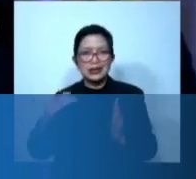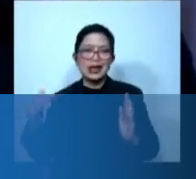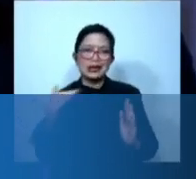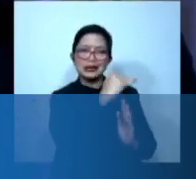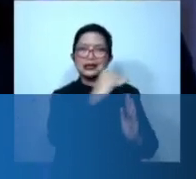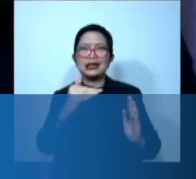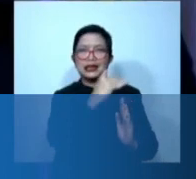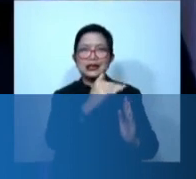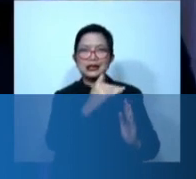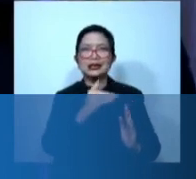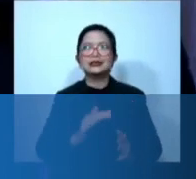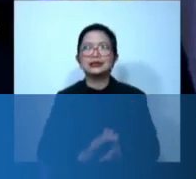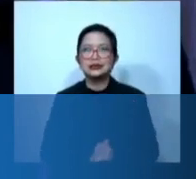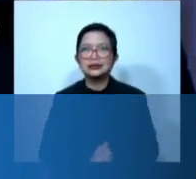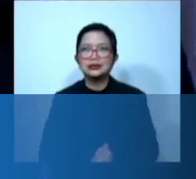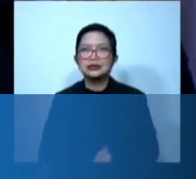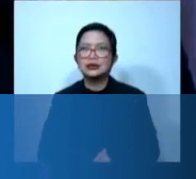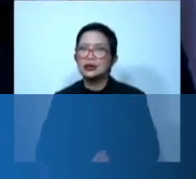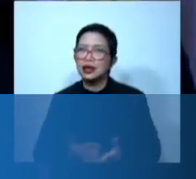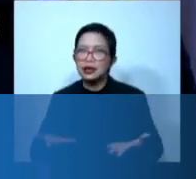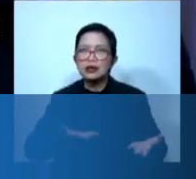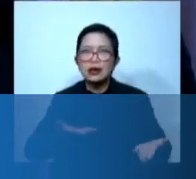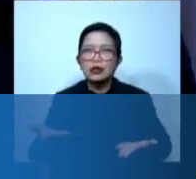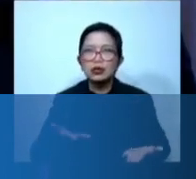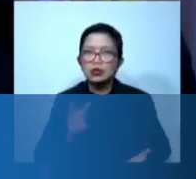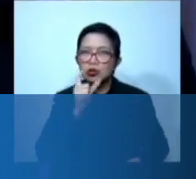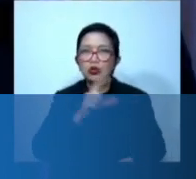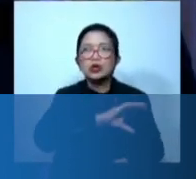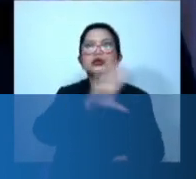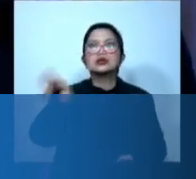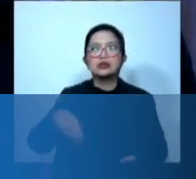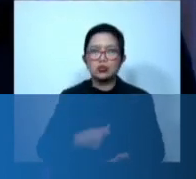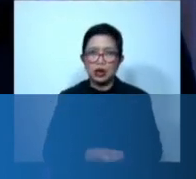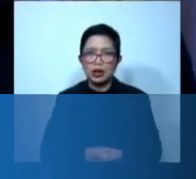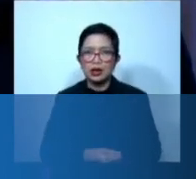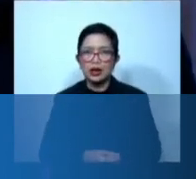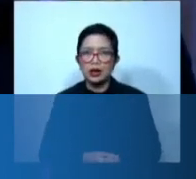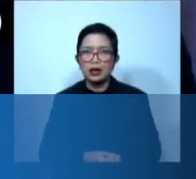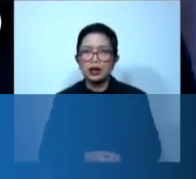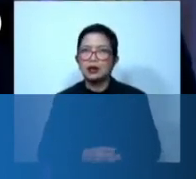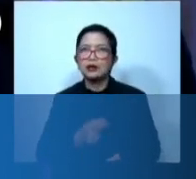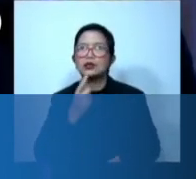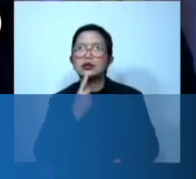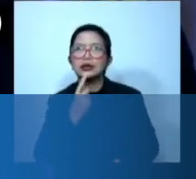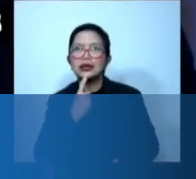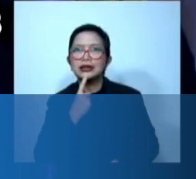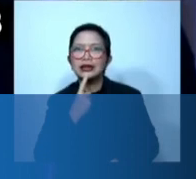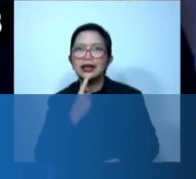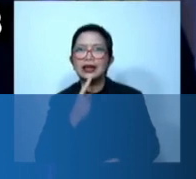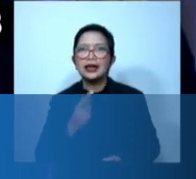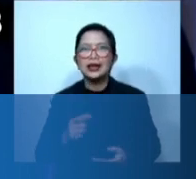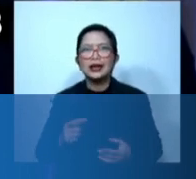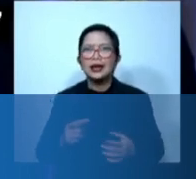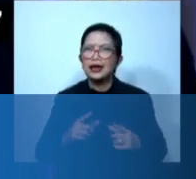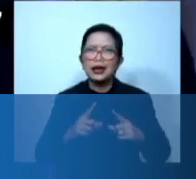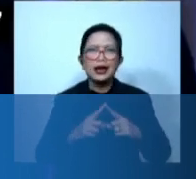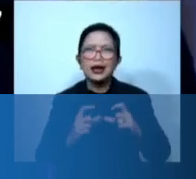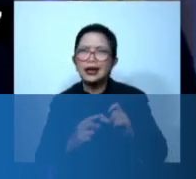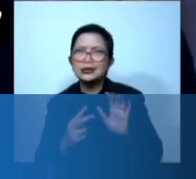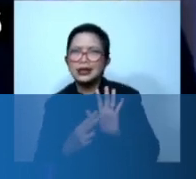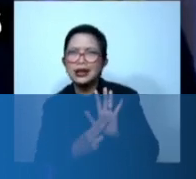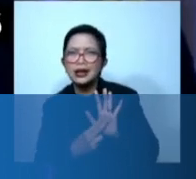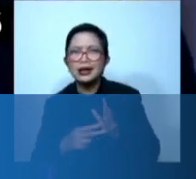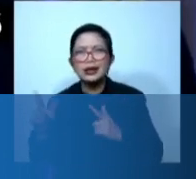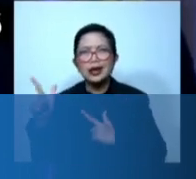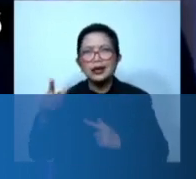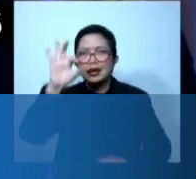Dan ketentuan itu berlaku kepada semua, termasuk ketika menyangkut urusan ASN, menyangkut urusan TNI